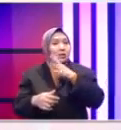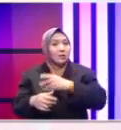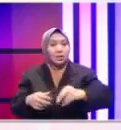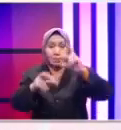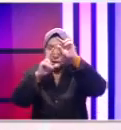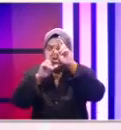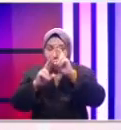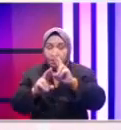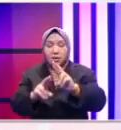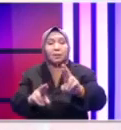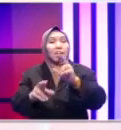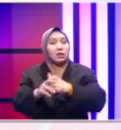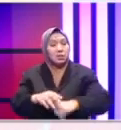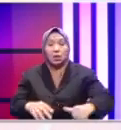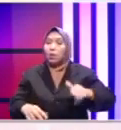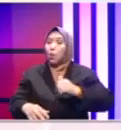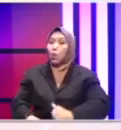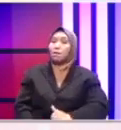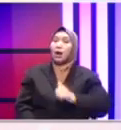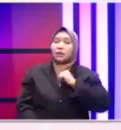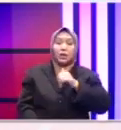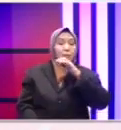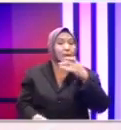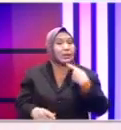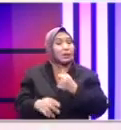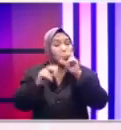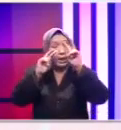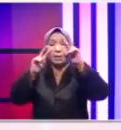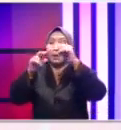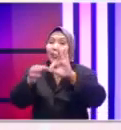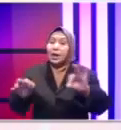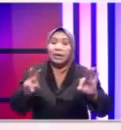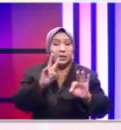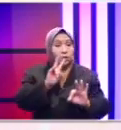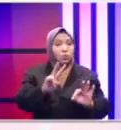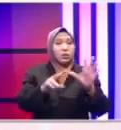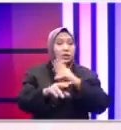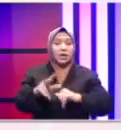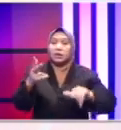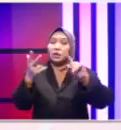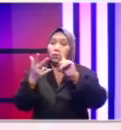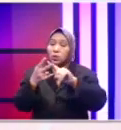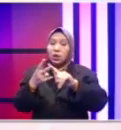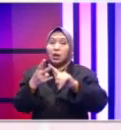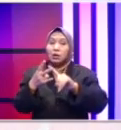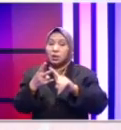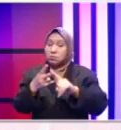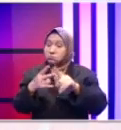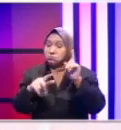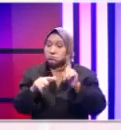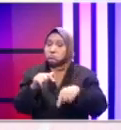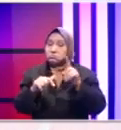kehormatan dan hak mereka Ah ini kita boleh nampak pada ayat yang kedua yang dan yang kedua adalah larangan